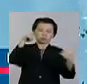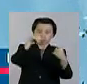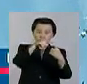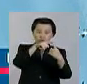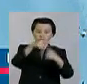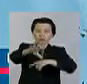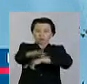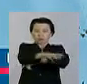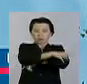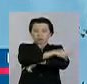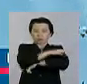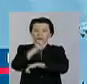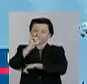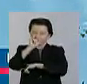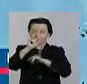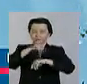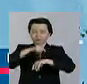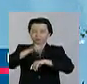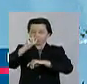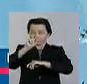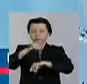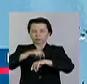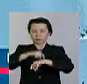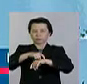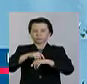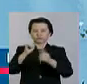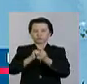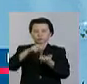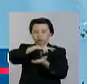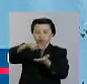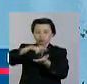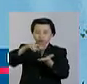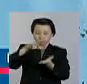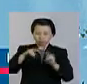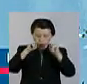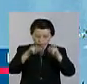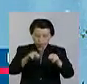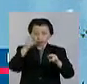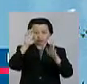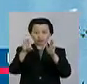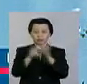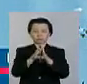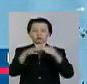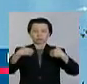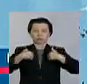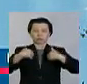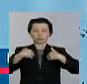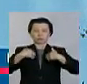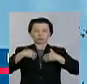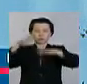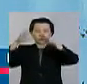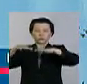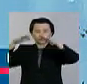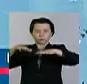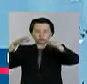kawasan perairan dalam sedikit masa lagi. Melalui gemeradar ini juga dapat kita perhatikan terdapatnya hujan yang